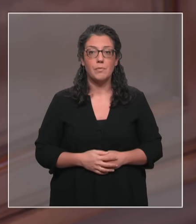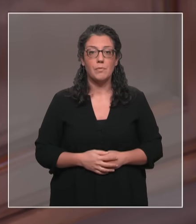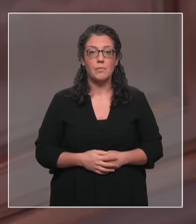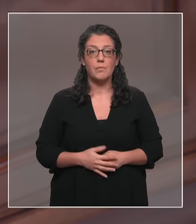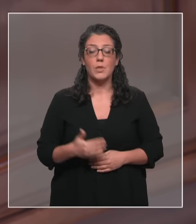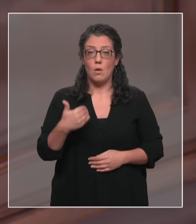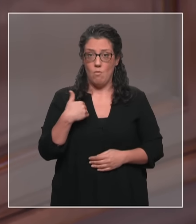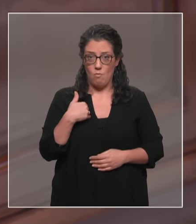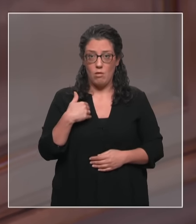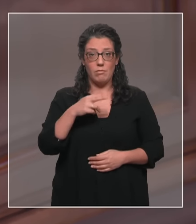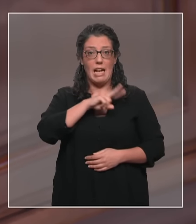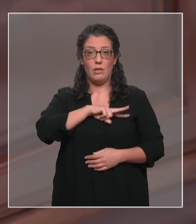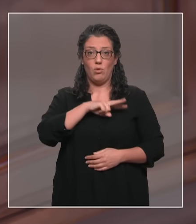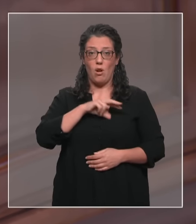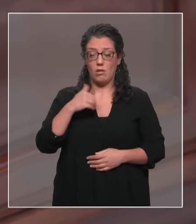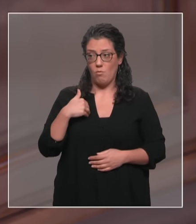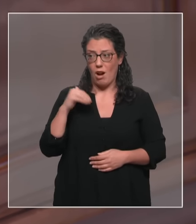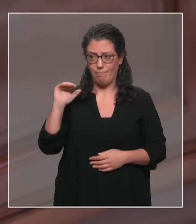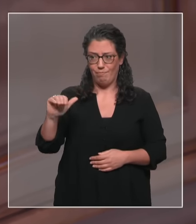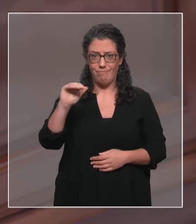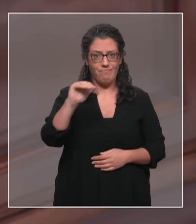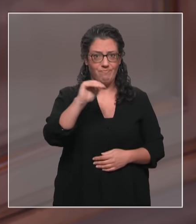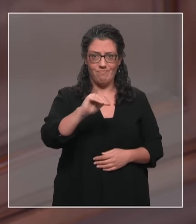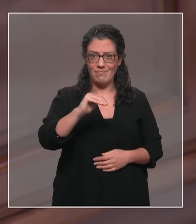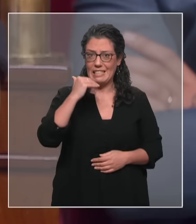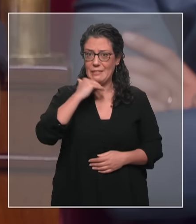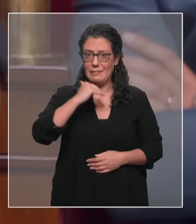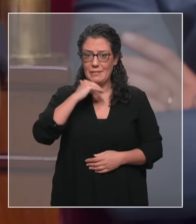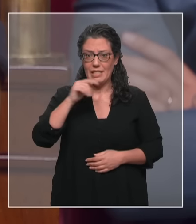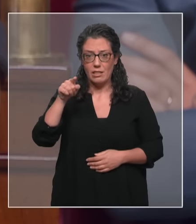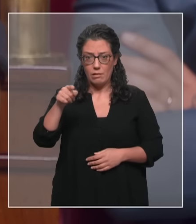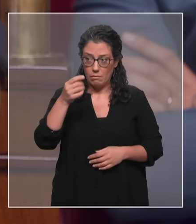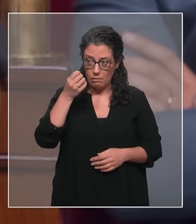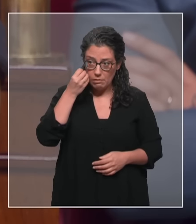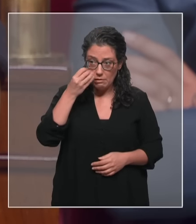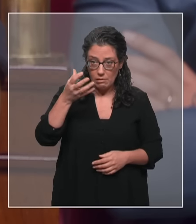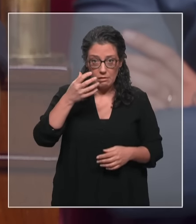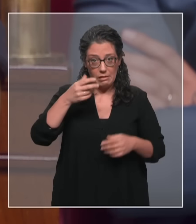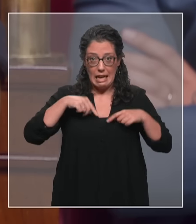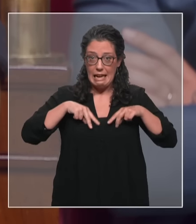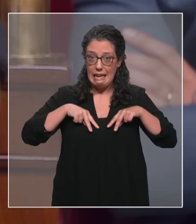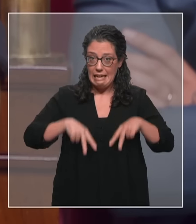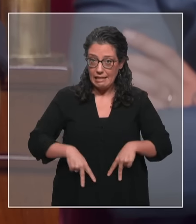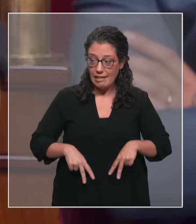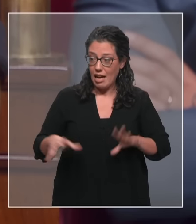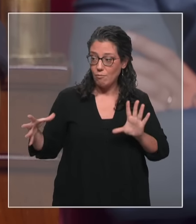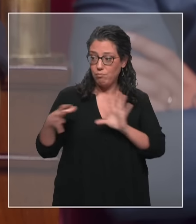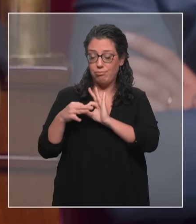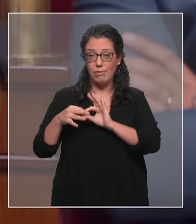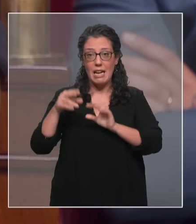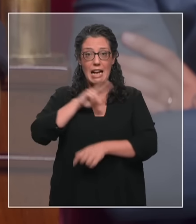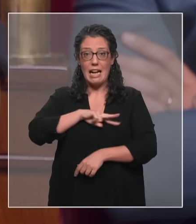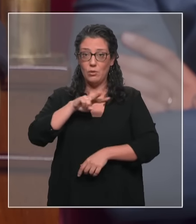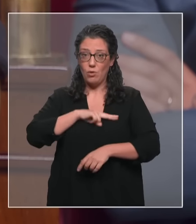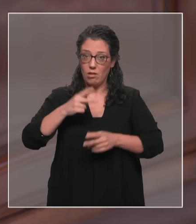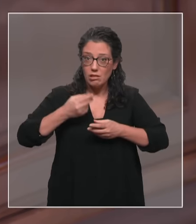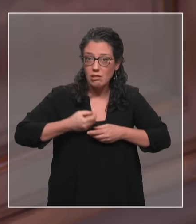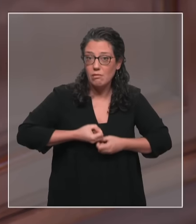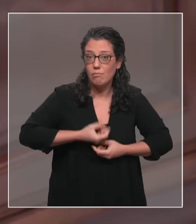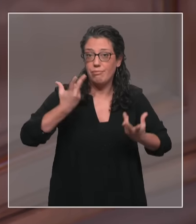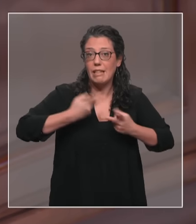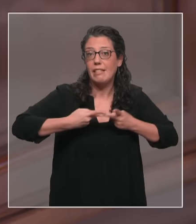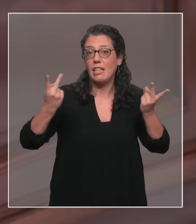J'ai demandé aux assureurs que, dans les plus brefs délais, une déclaration en ce sens de l'État avec les assureurs puisse être faite dans